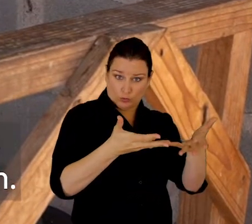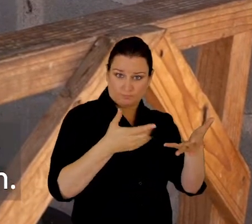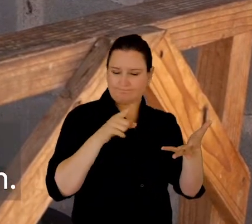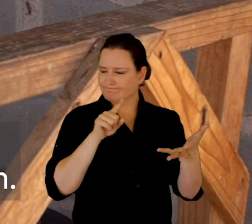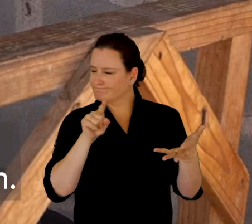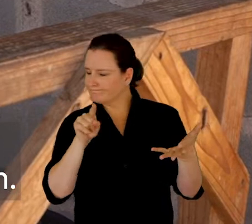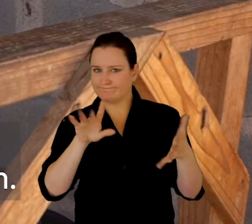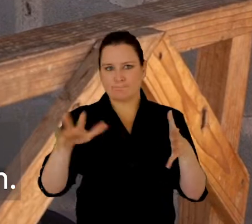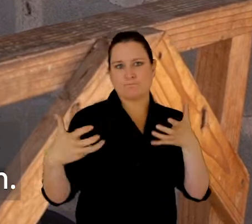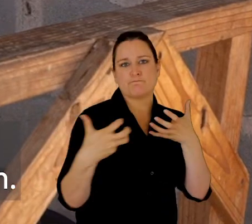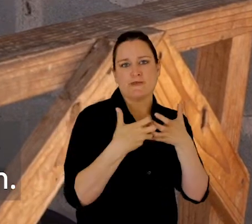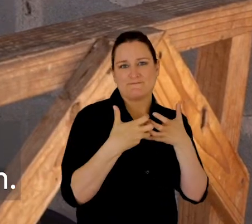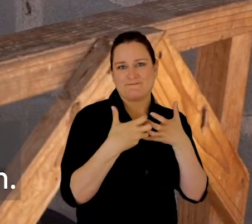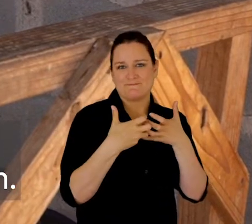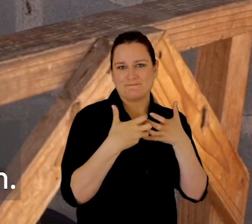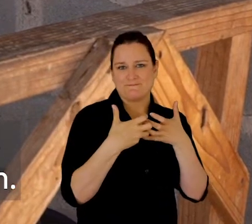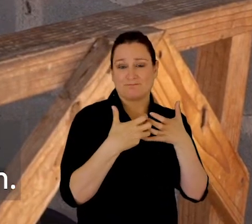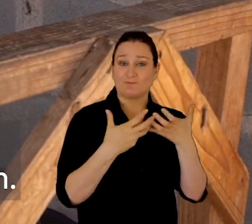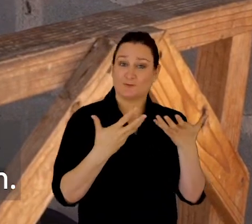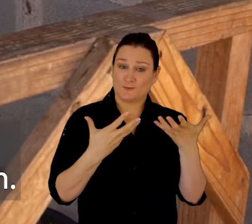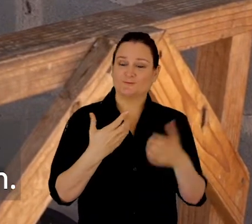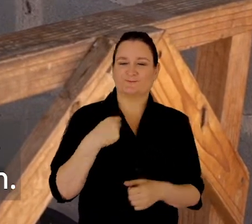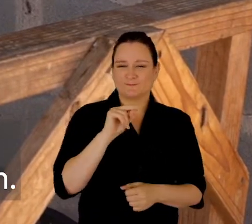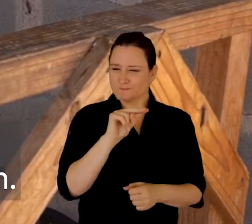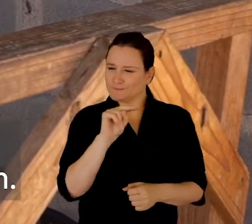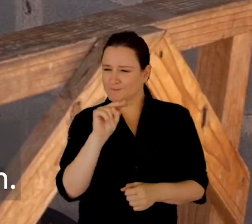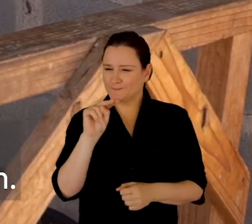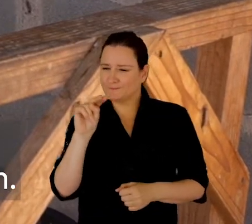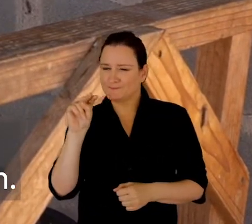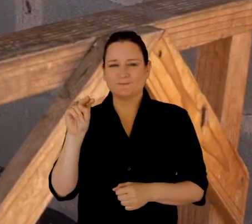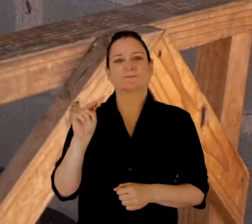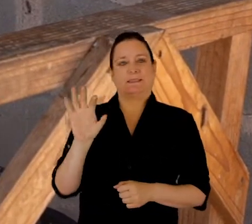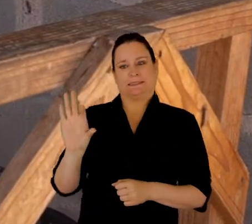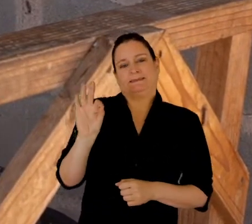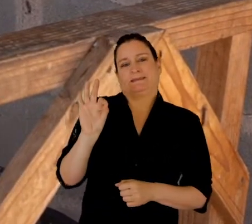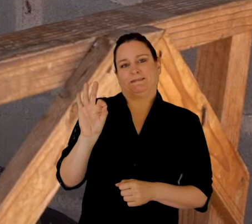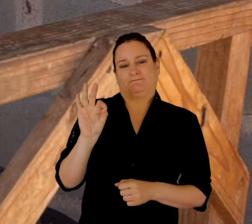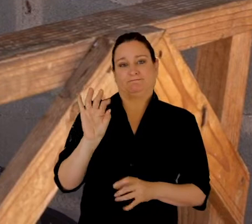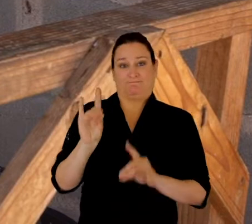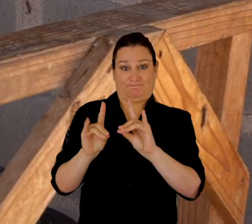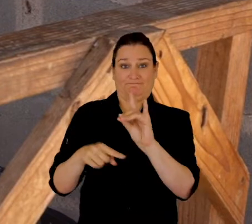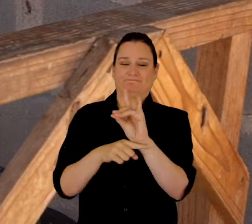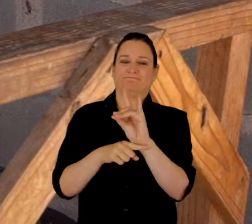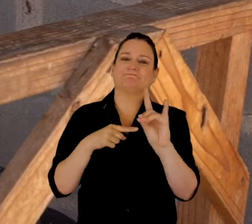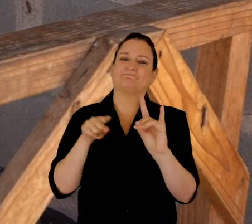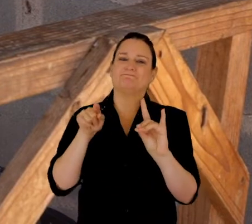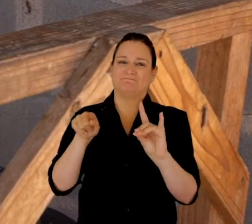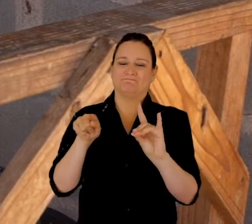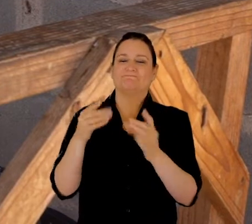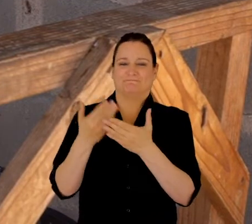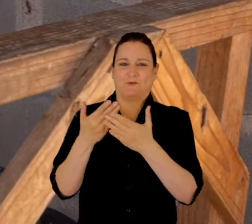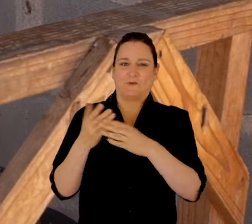vellen. Dan gaan slag je niet zomaar net niet. Dan moet je een vel krijgen, een